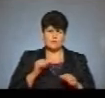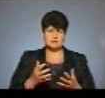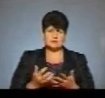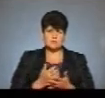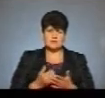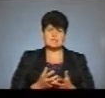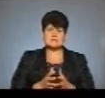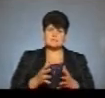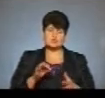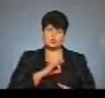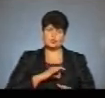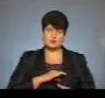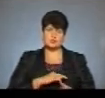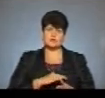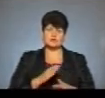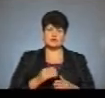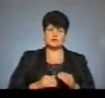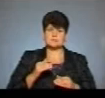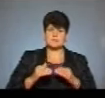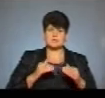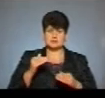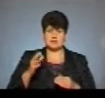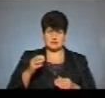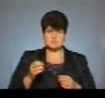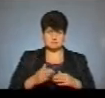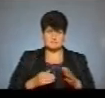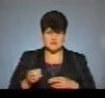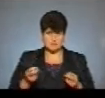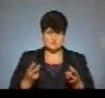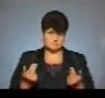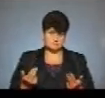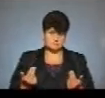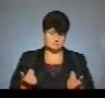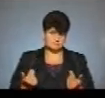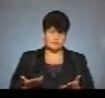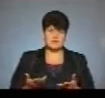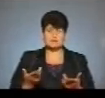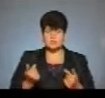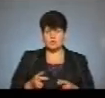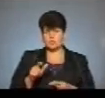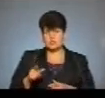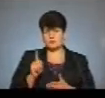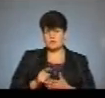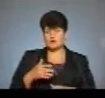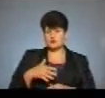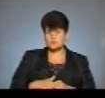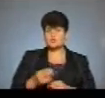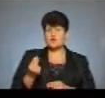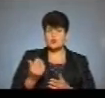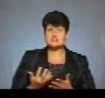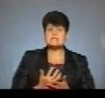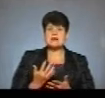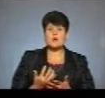свої доходи, якщо росте як фахівець, як вважаєте? Звичайно. Звичайно, і людина повинна розуміти, що гроші